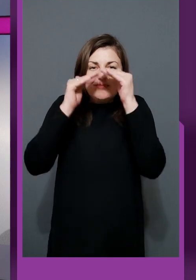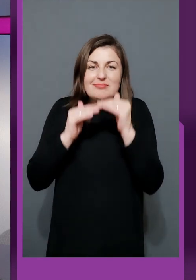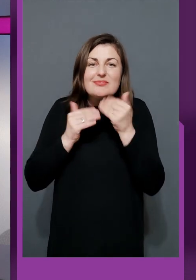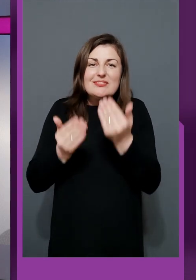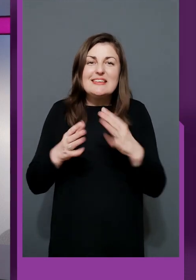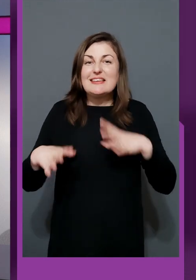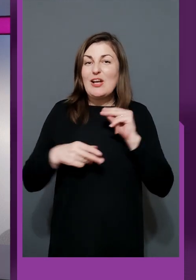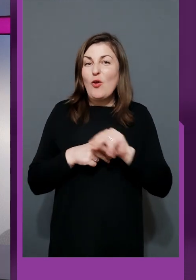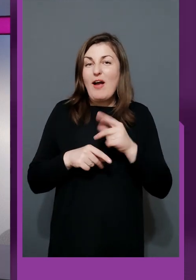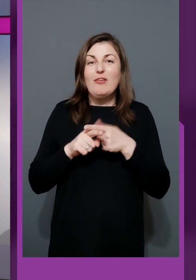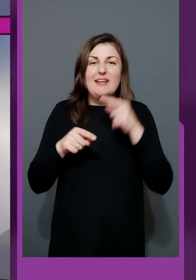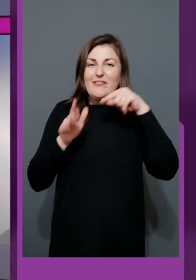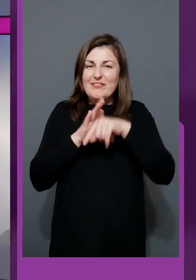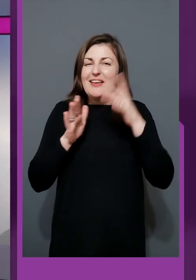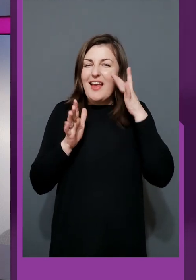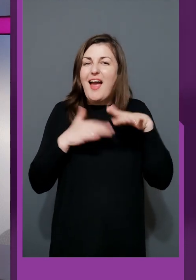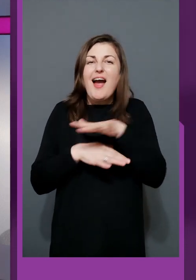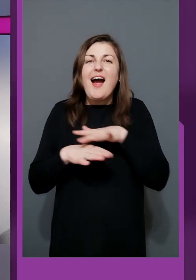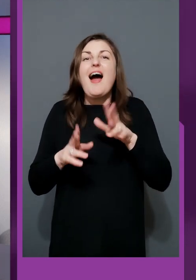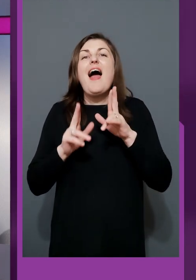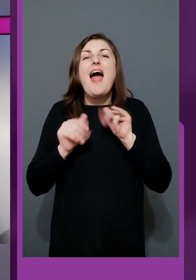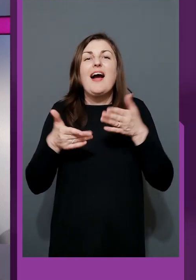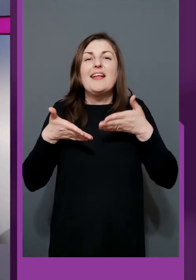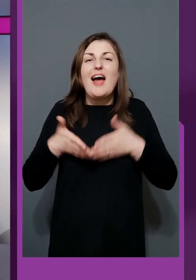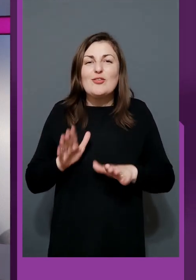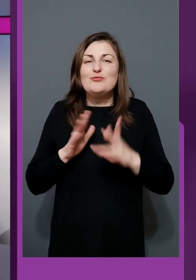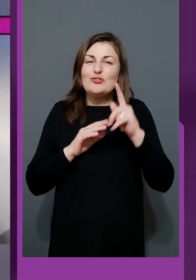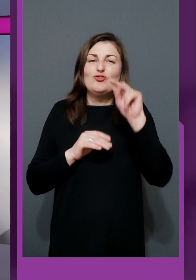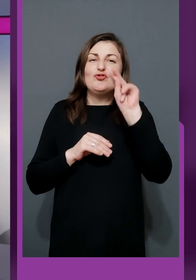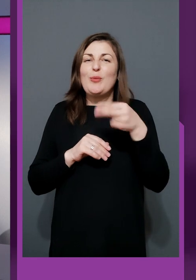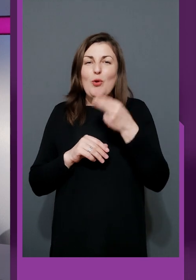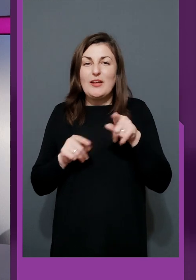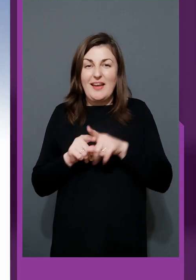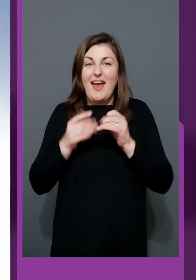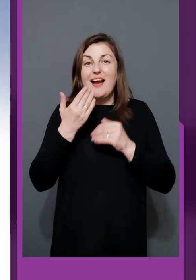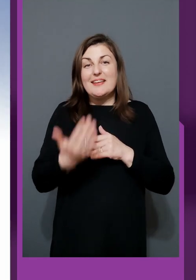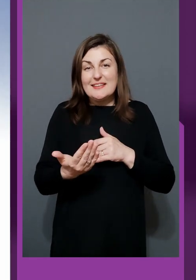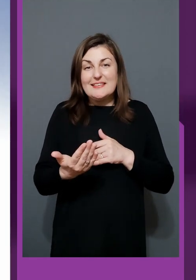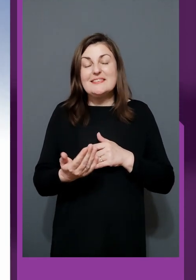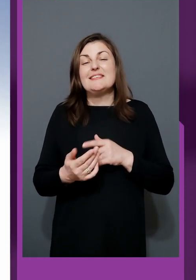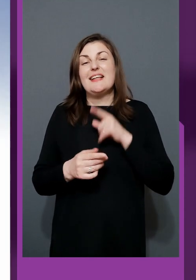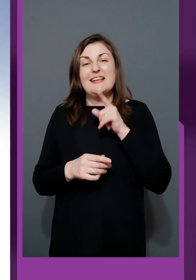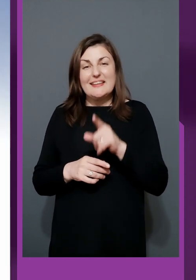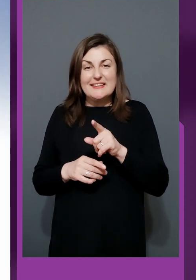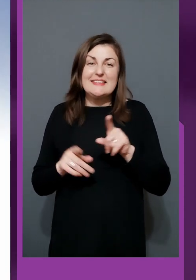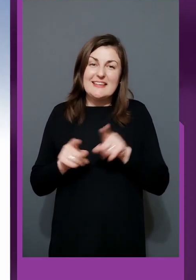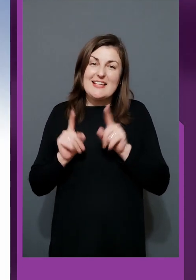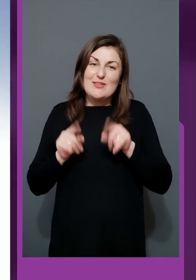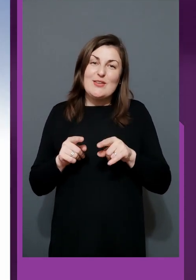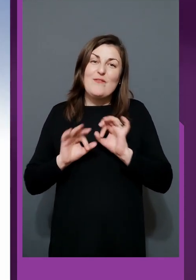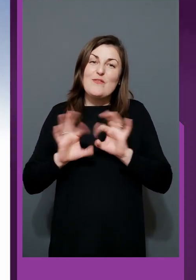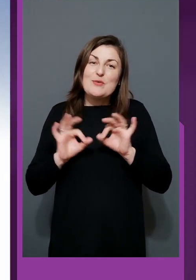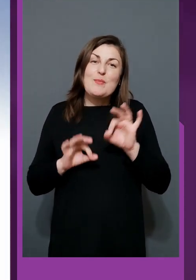за шпирину тренування Ось ця Кухня Так де і народжуються такі чемпіони як ти і ти та